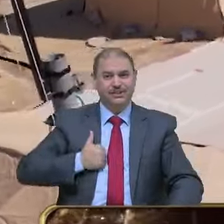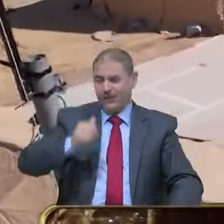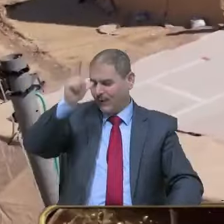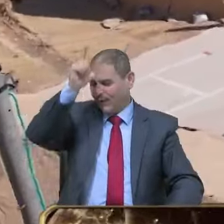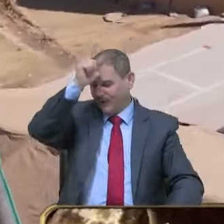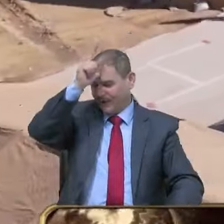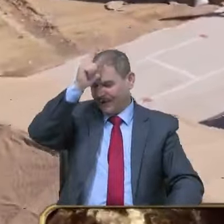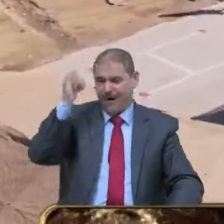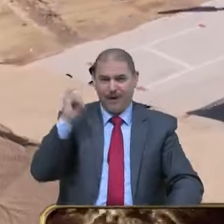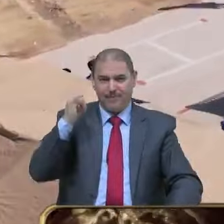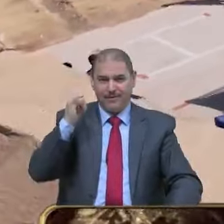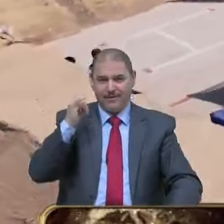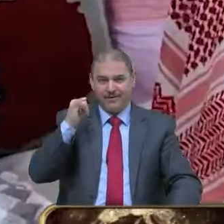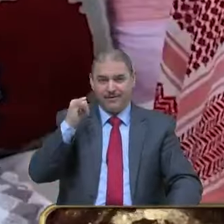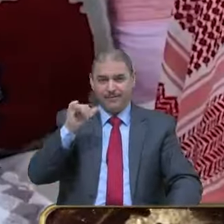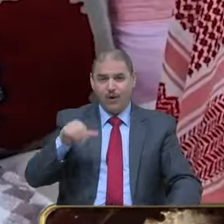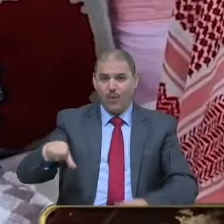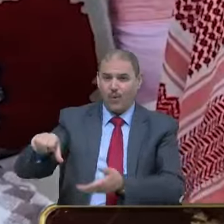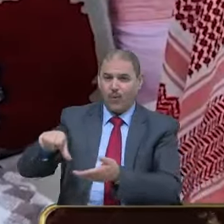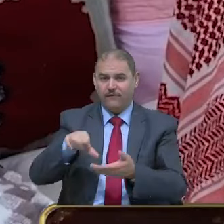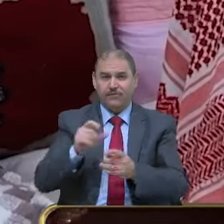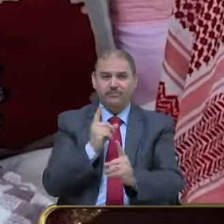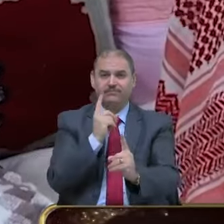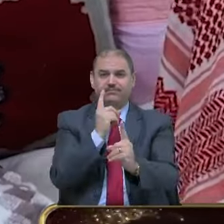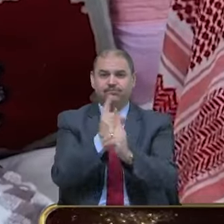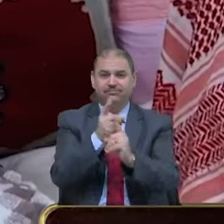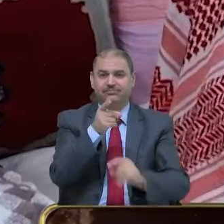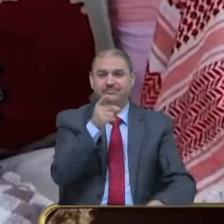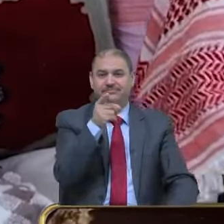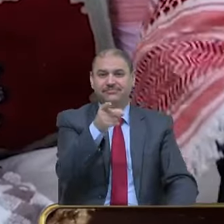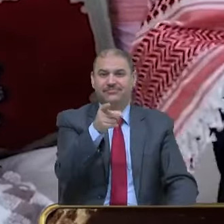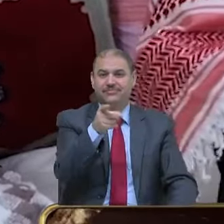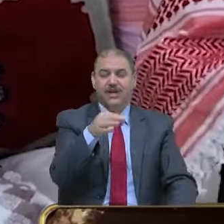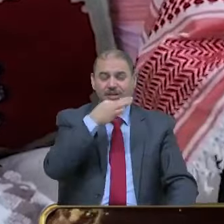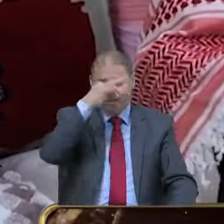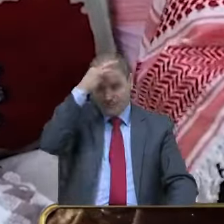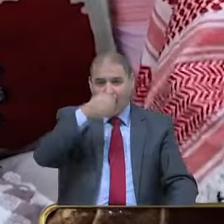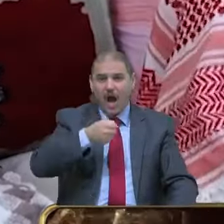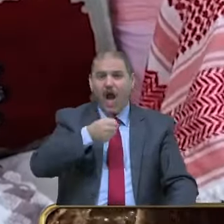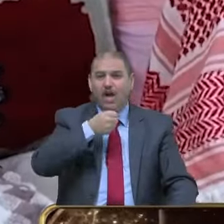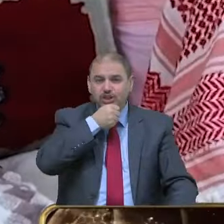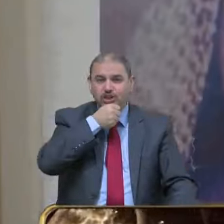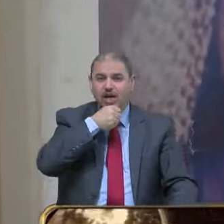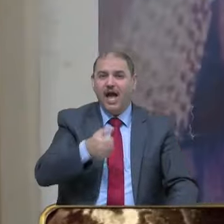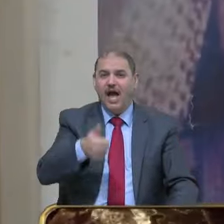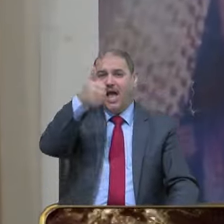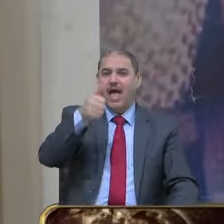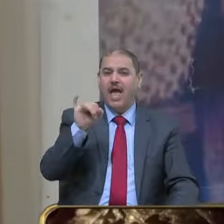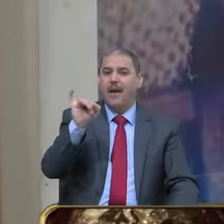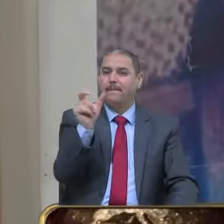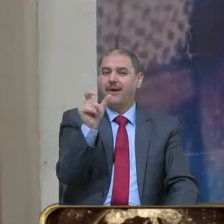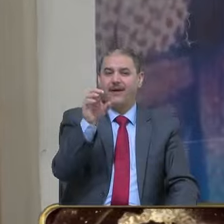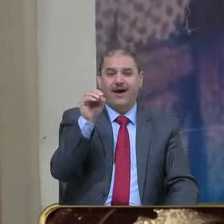الميداني الاردني الخاص نابلس واحد الحاجه امنه محمد نمر واكد والتي عالجت في عام 67